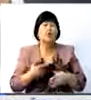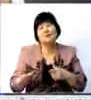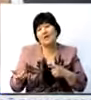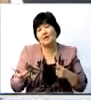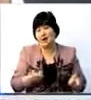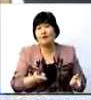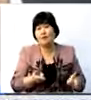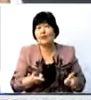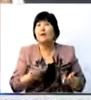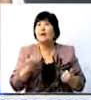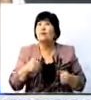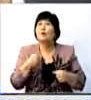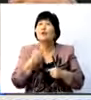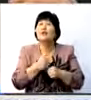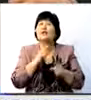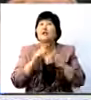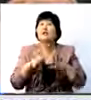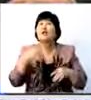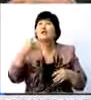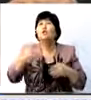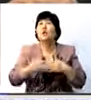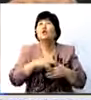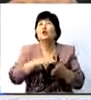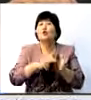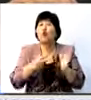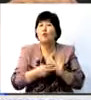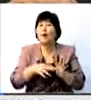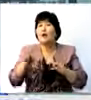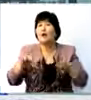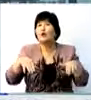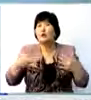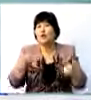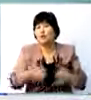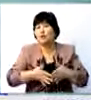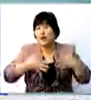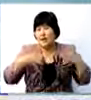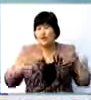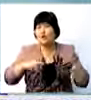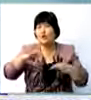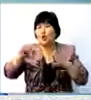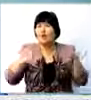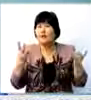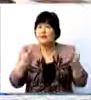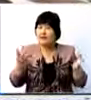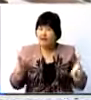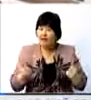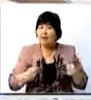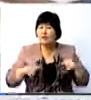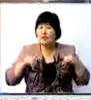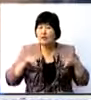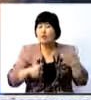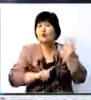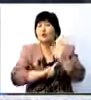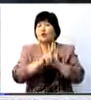Іскерлік әріптестікке негізделген жиында 20-ға жуық жоба ұсынылды. Енді осы кешенді жобалардан керегін алып, іс жүзінде